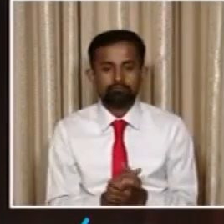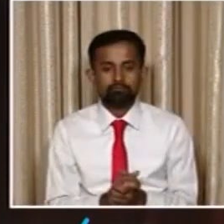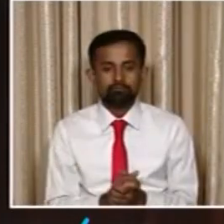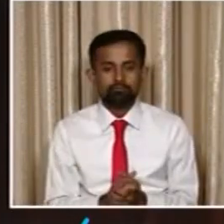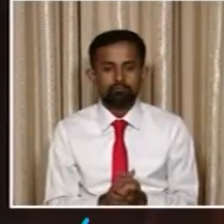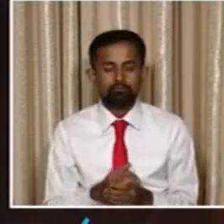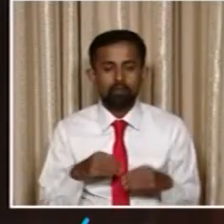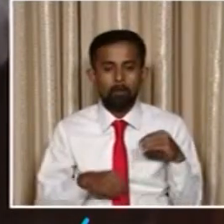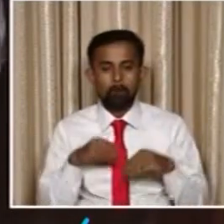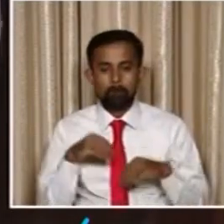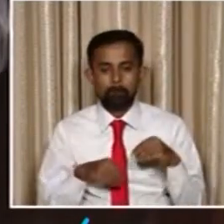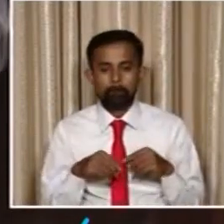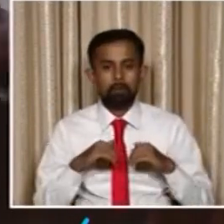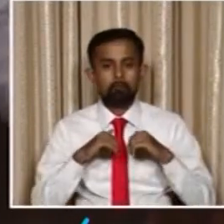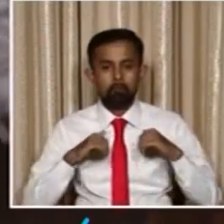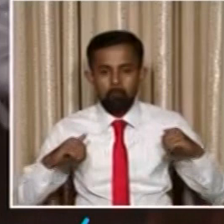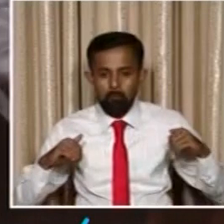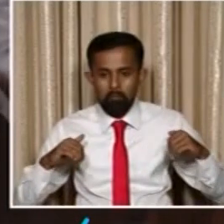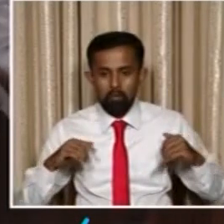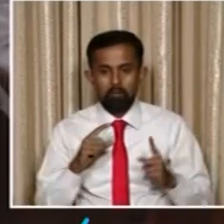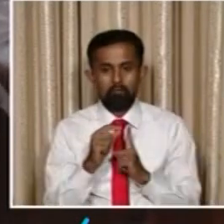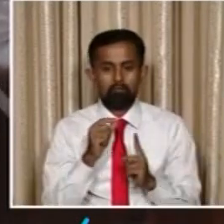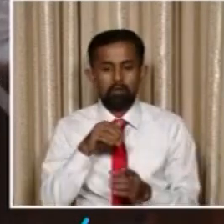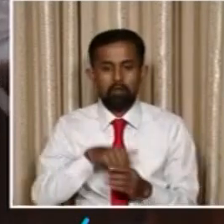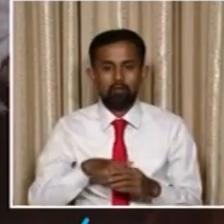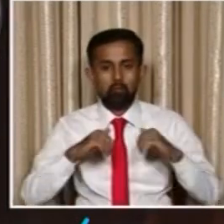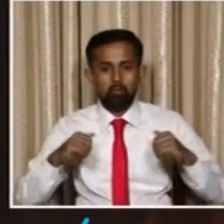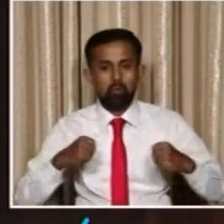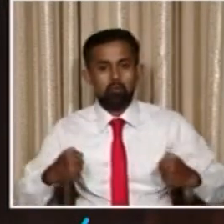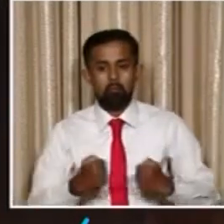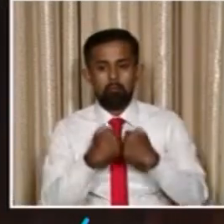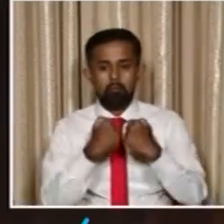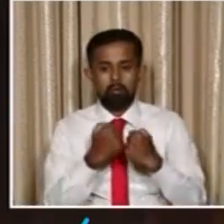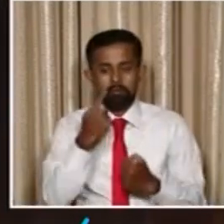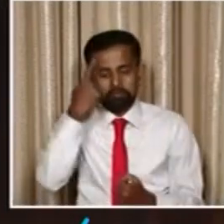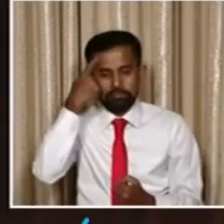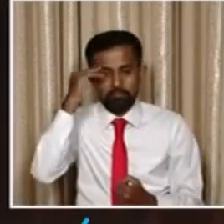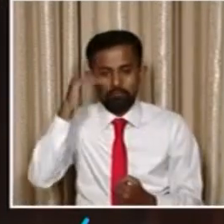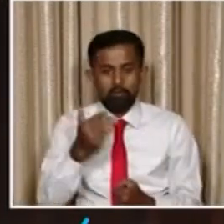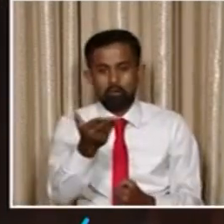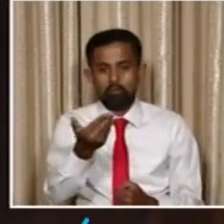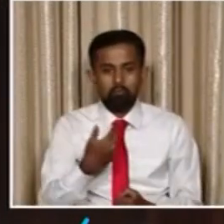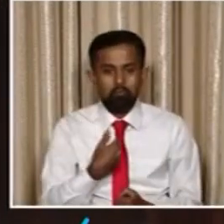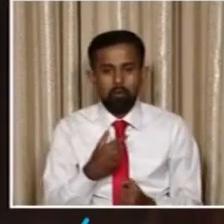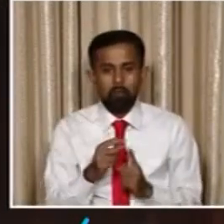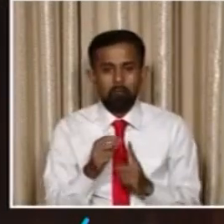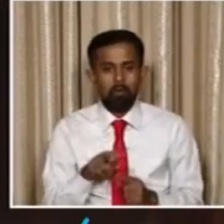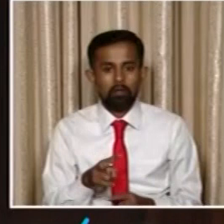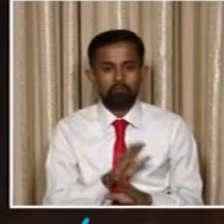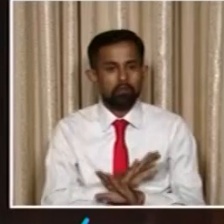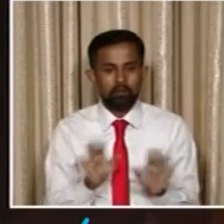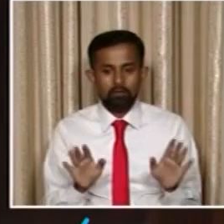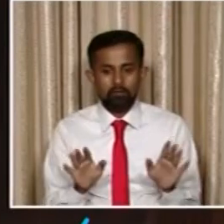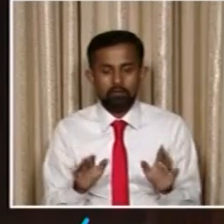අපි මේ දේශපාලනික වශයෙන් පිල් බෙදිලා පාර්ලිමේන්තුව ඇතුලේ දෙපැත්ත ගහගත්තම මානසිකව වැටෙන්නේ ඔබවත් මමවත් මේ පාර්ලිමේන්තුවේ 225වත්